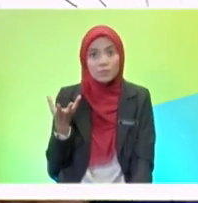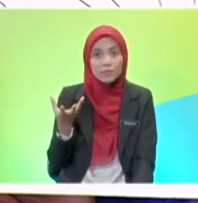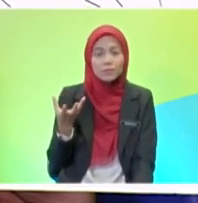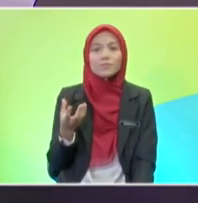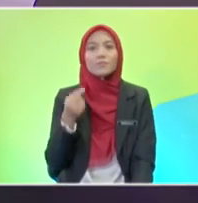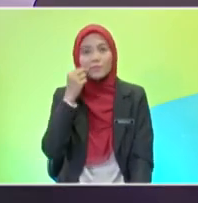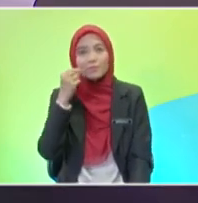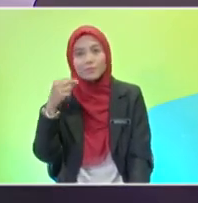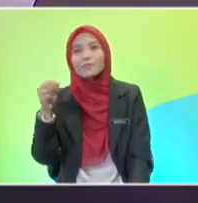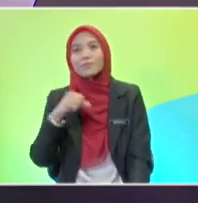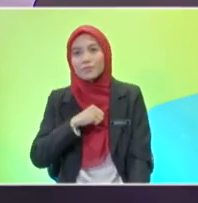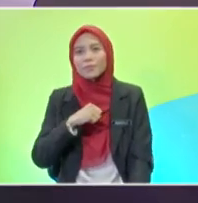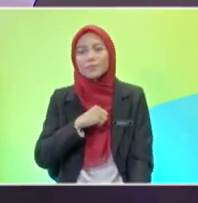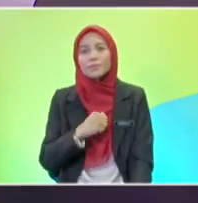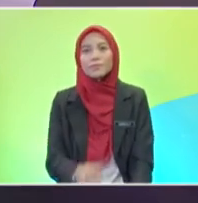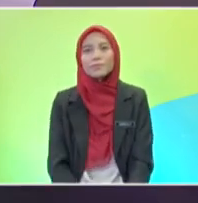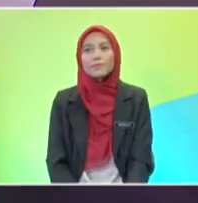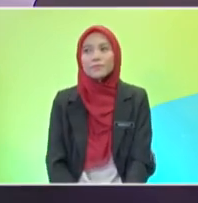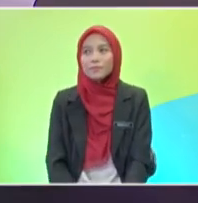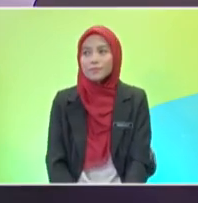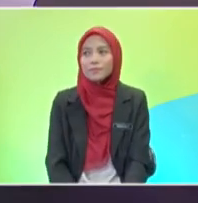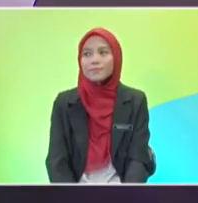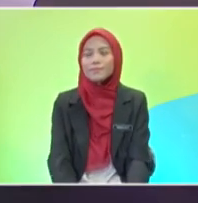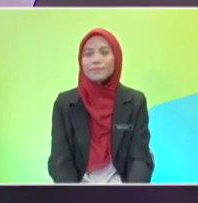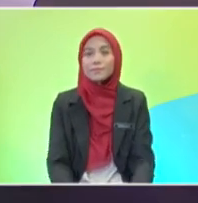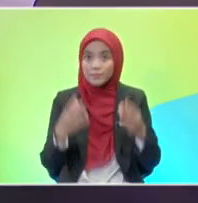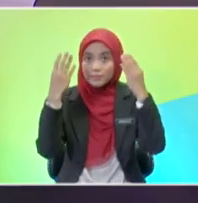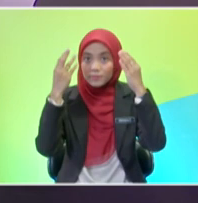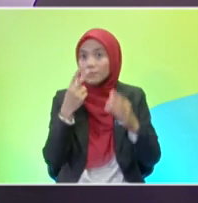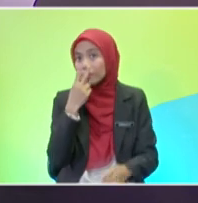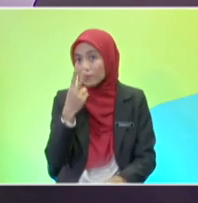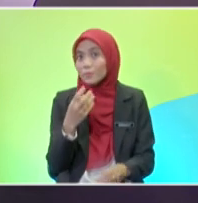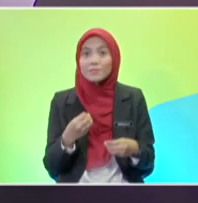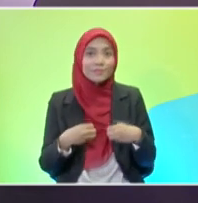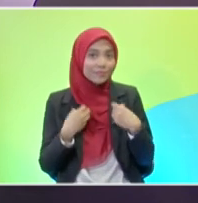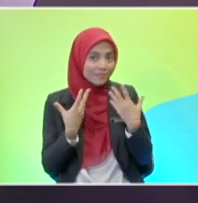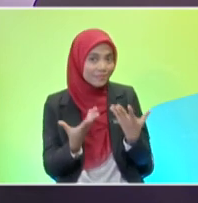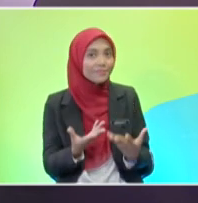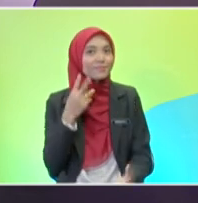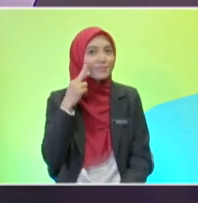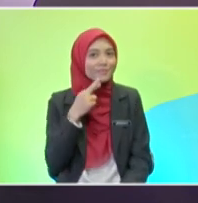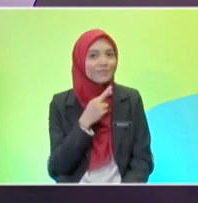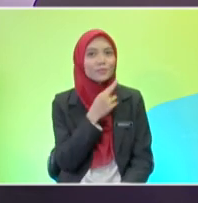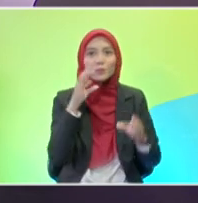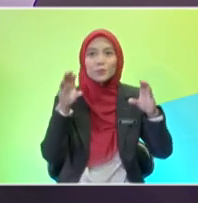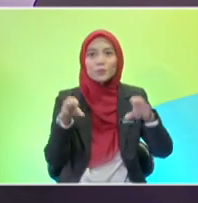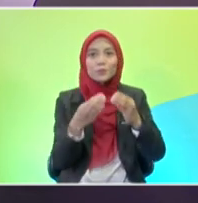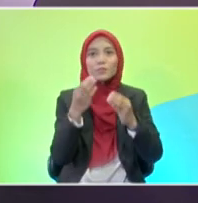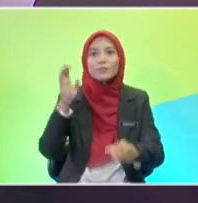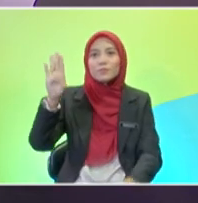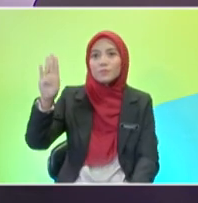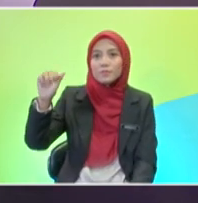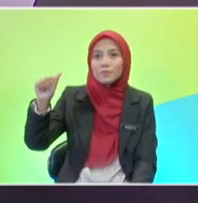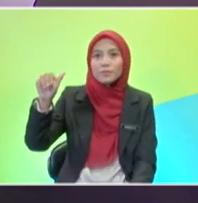Oke jadi kita Diteruskan dengan shading say good lah macam mana kemahiran untuk membuat bayang pada